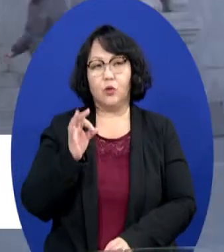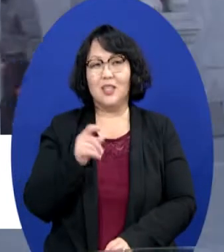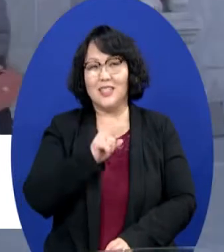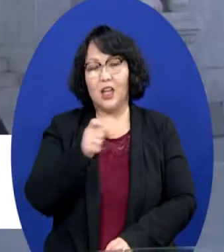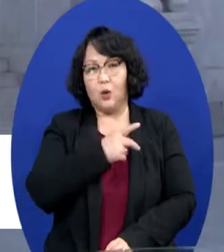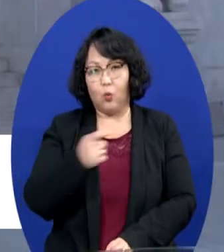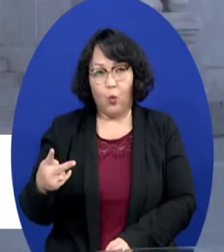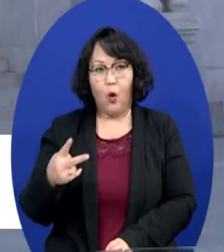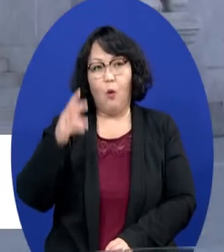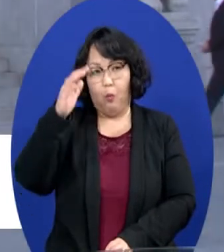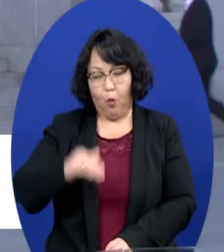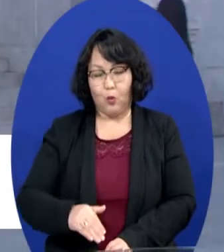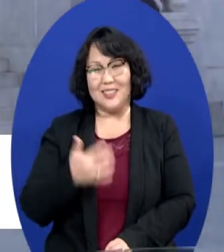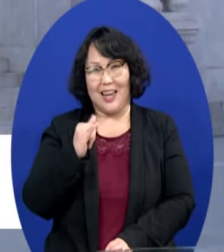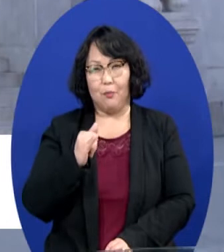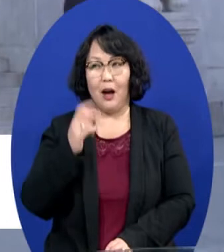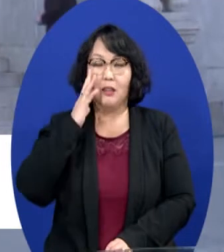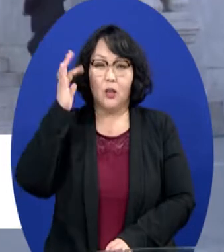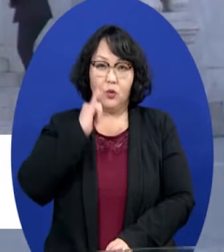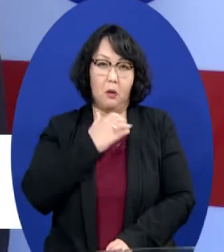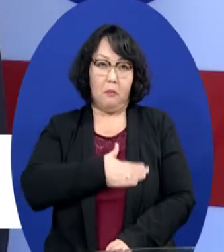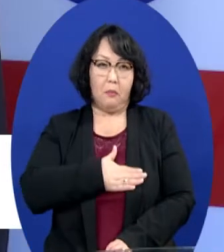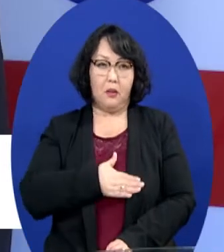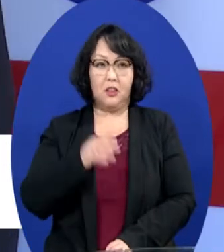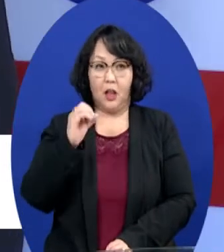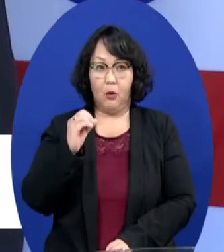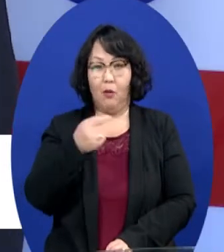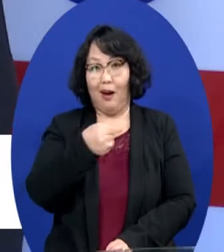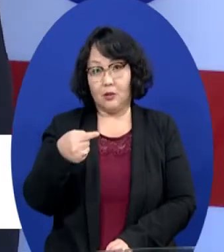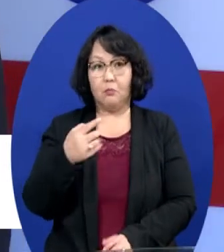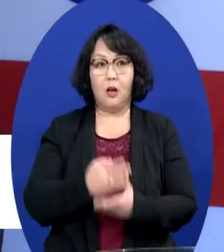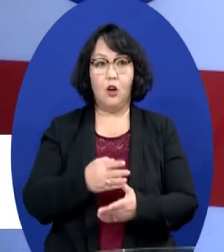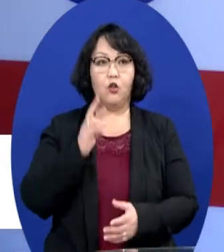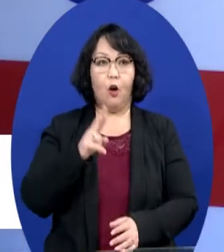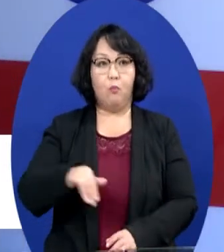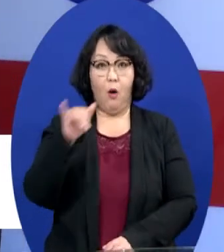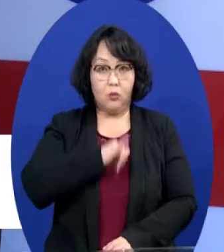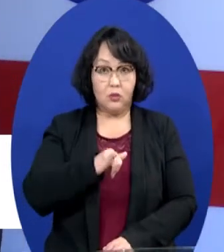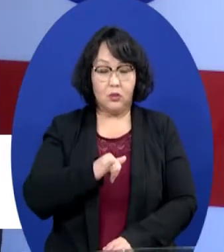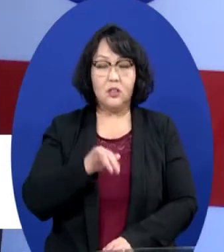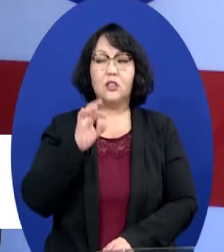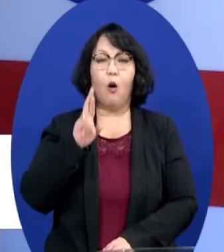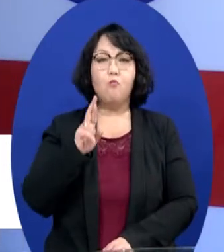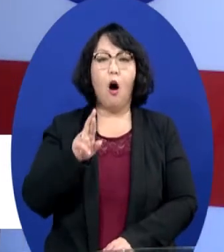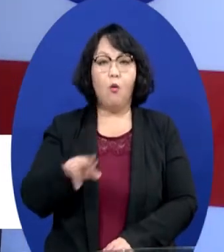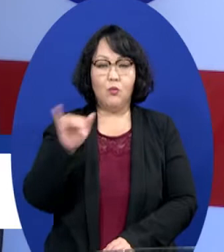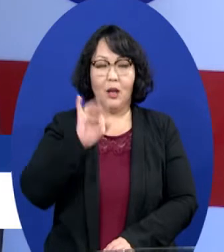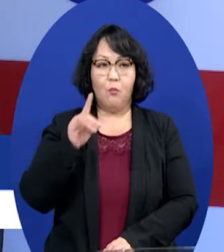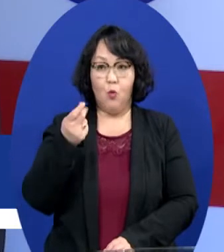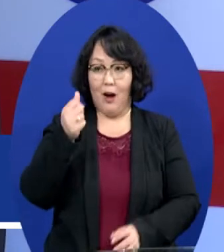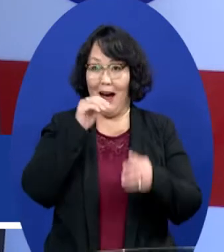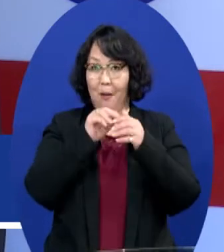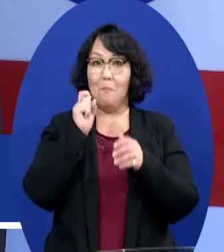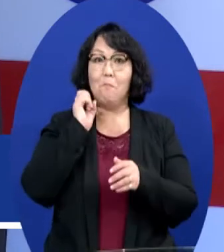тэг буюу зарим нь хасах баланс заадаг байна. Японд бол мөнгөө зөвхөн банкнд хадгалуулахаар тодорхой хугацааны